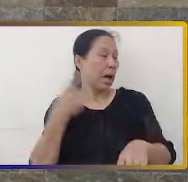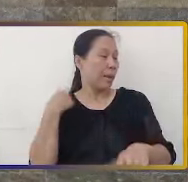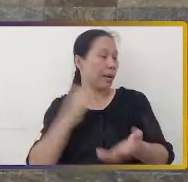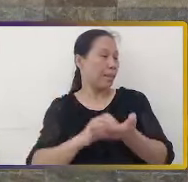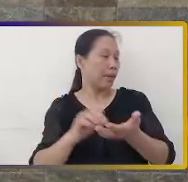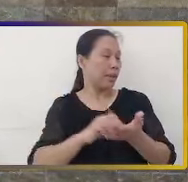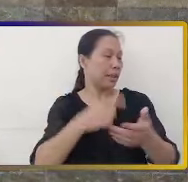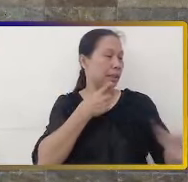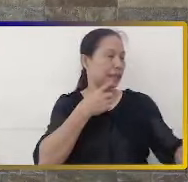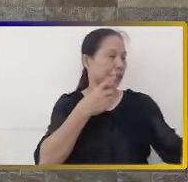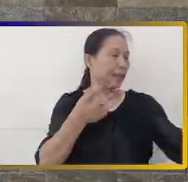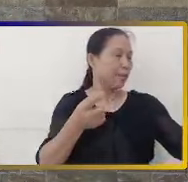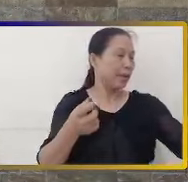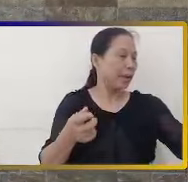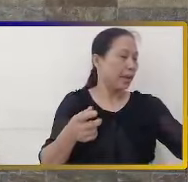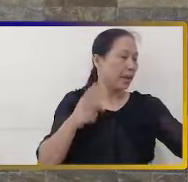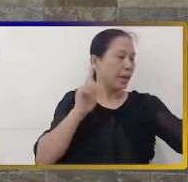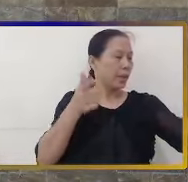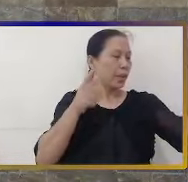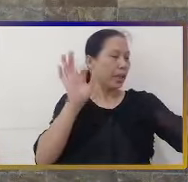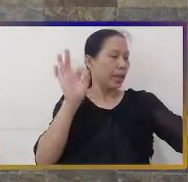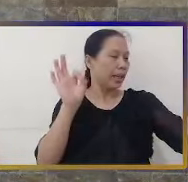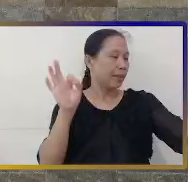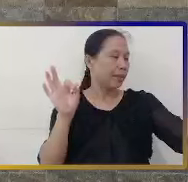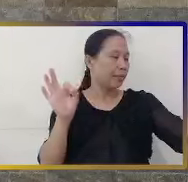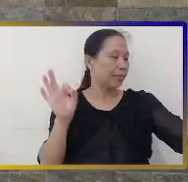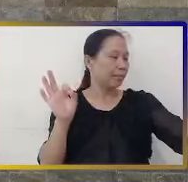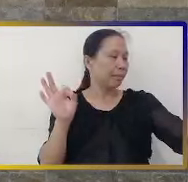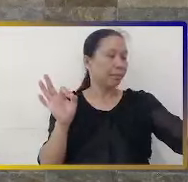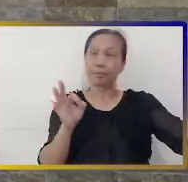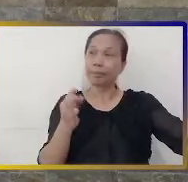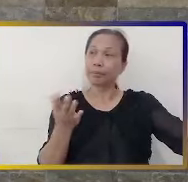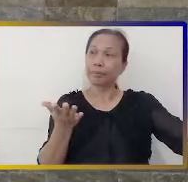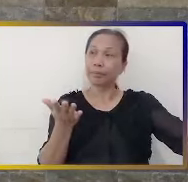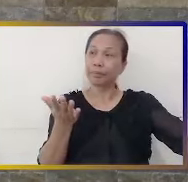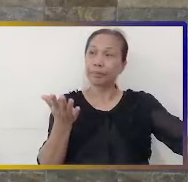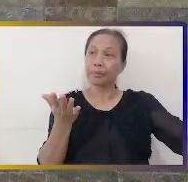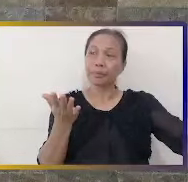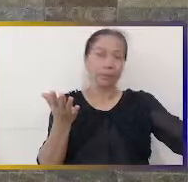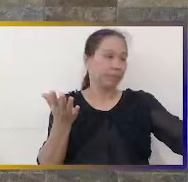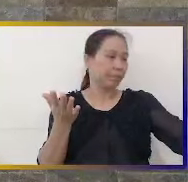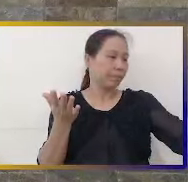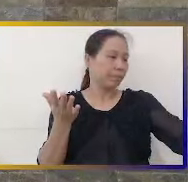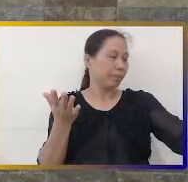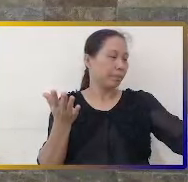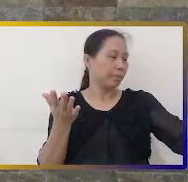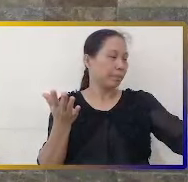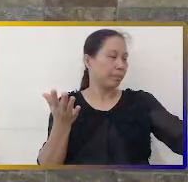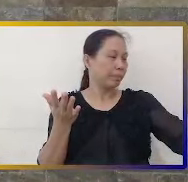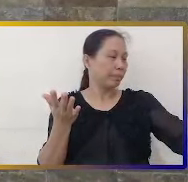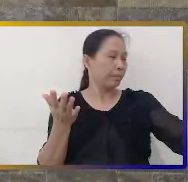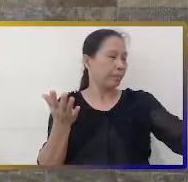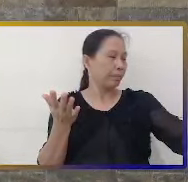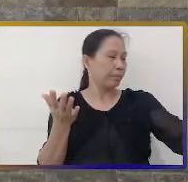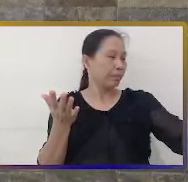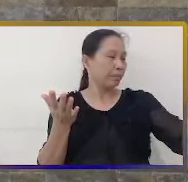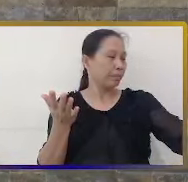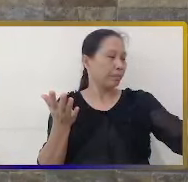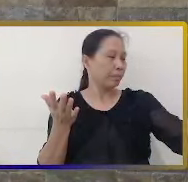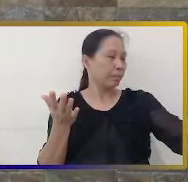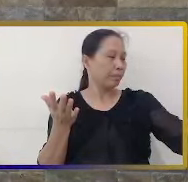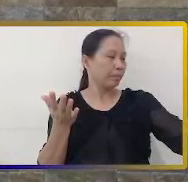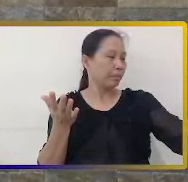children of Israel very particular but what I'm saying is practice na po ito In other words ginagawa na po